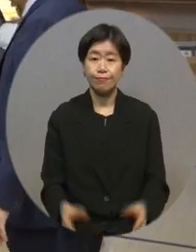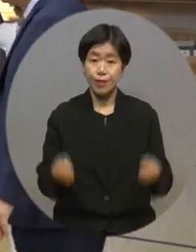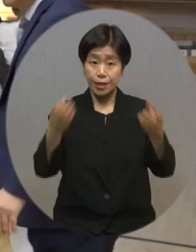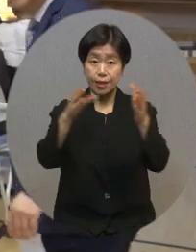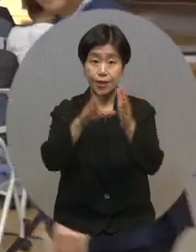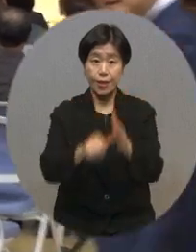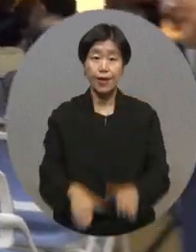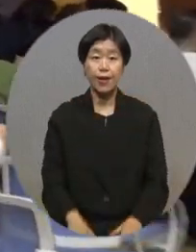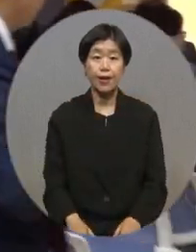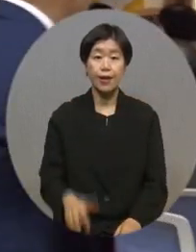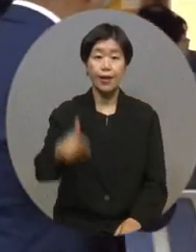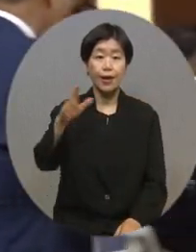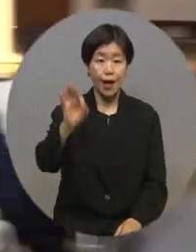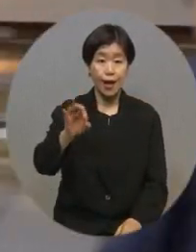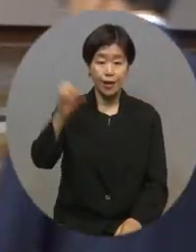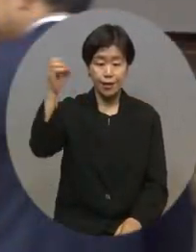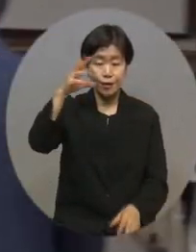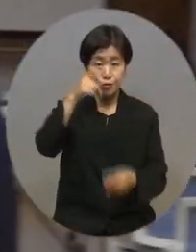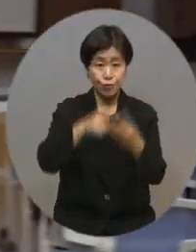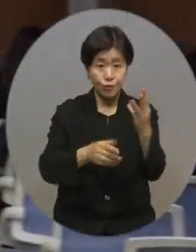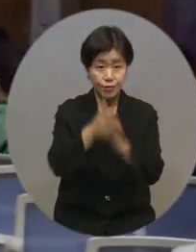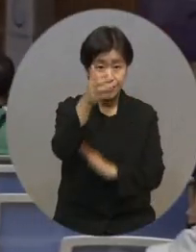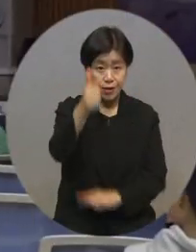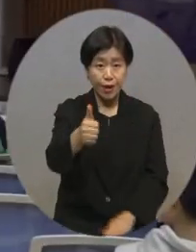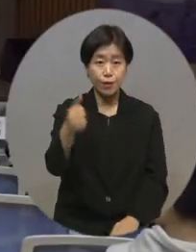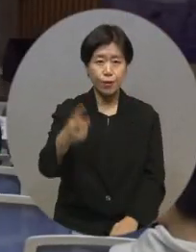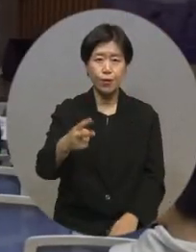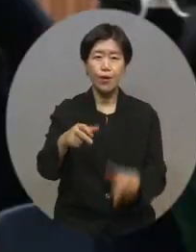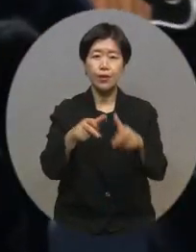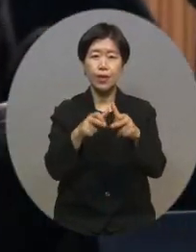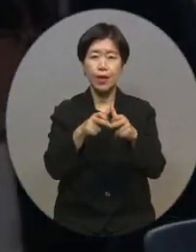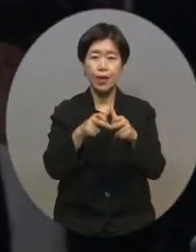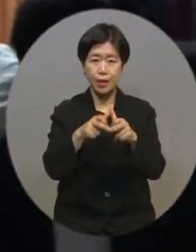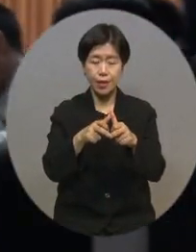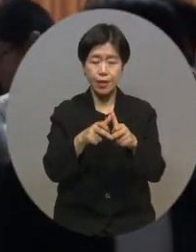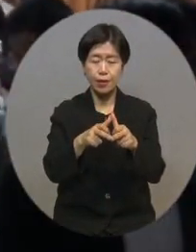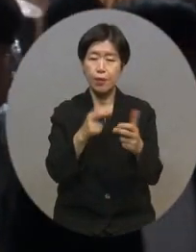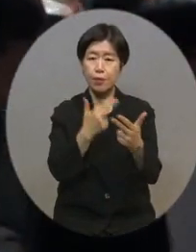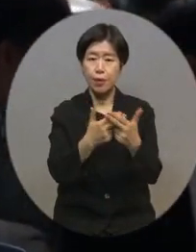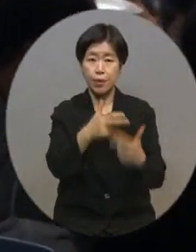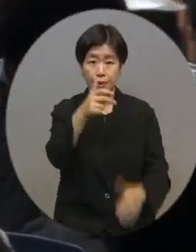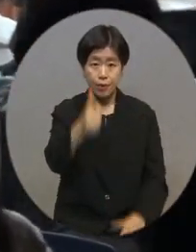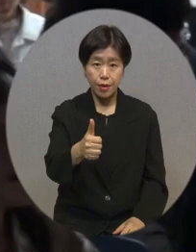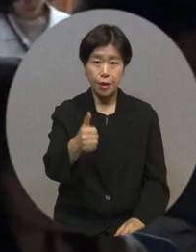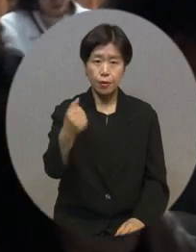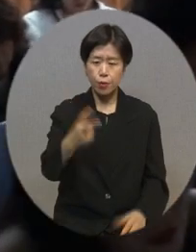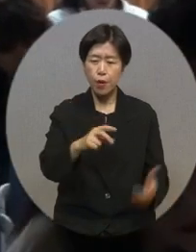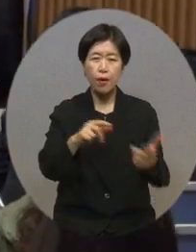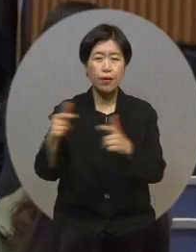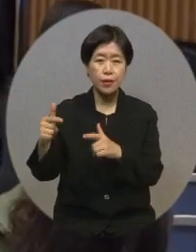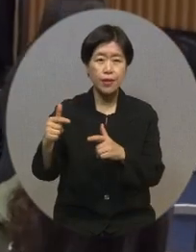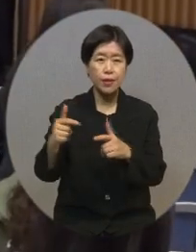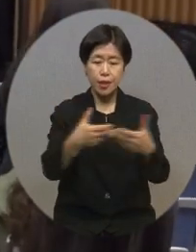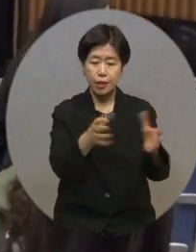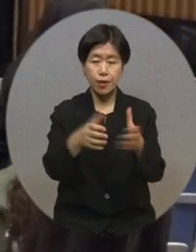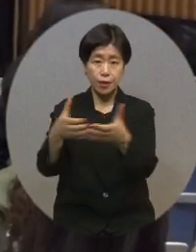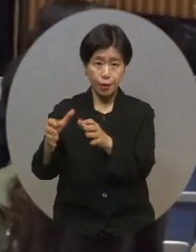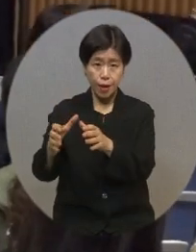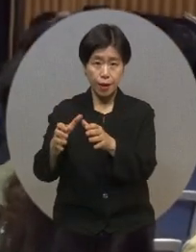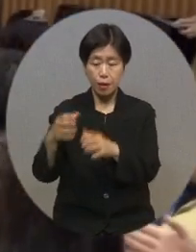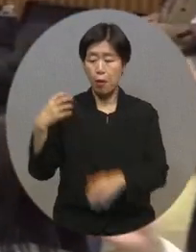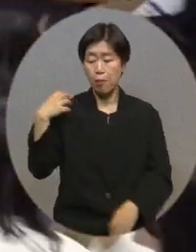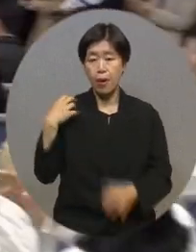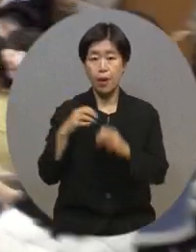행사에는 강수현 양주시장과 양주시 장애인 총연합회장, 관내 사회복지기관 관계자, 시설